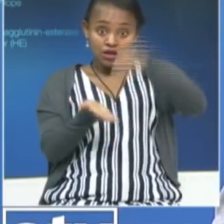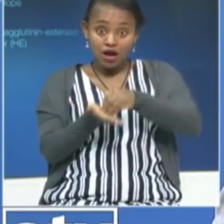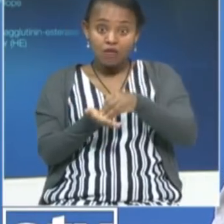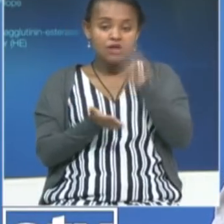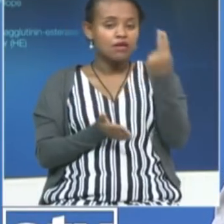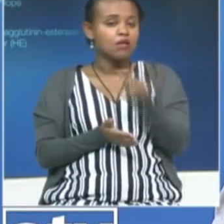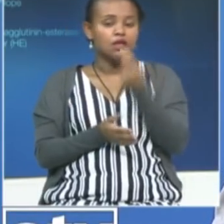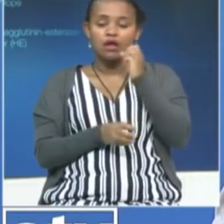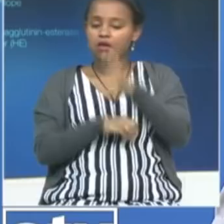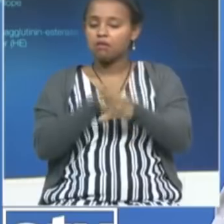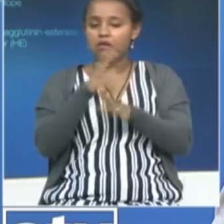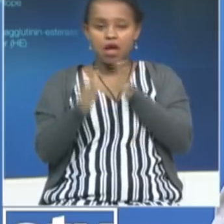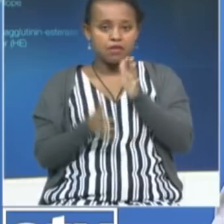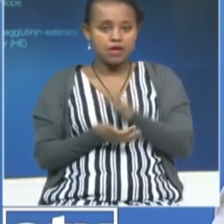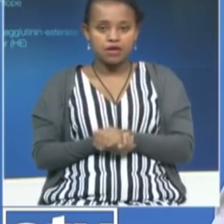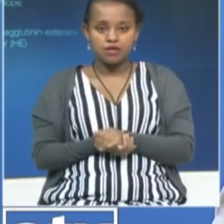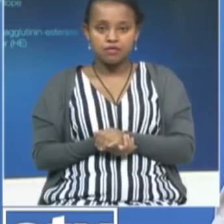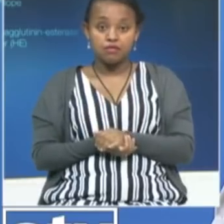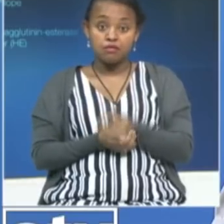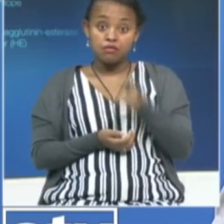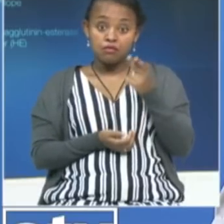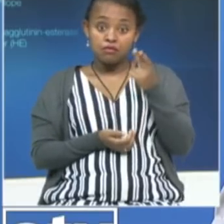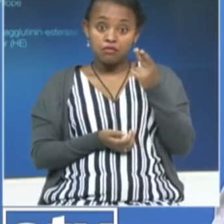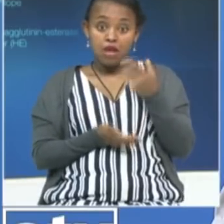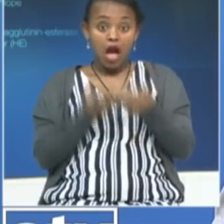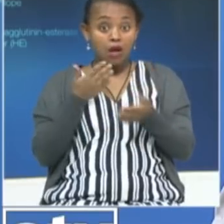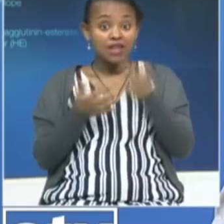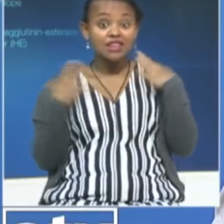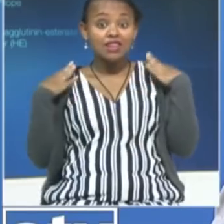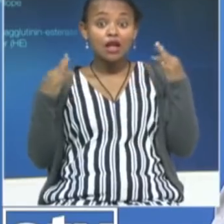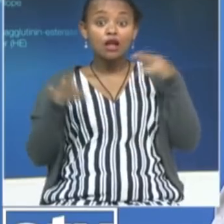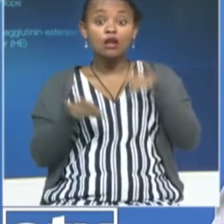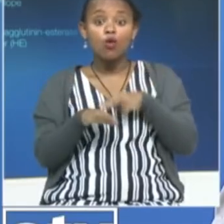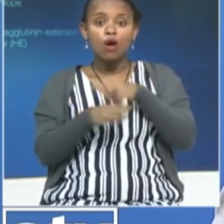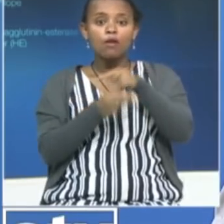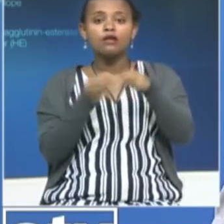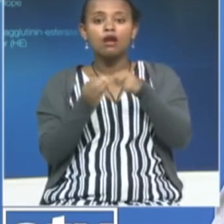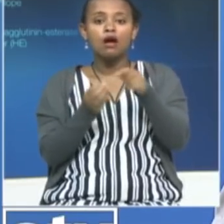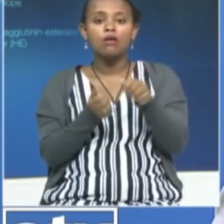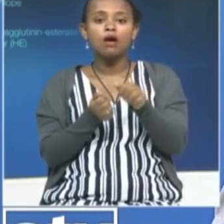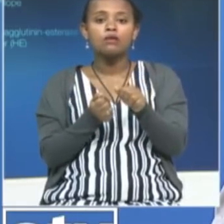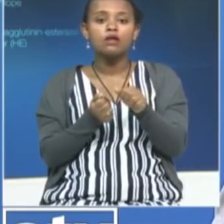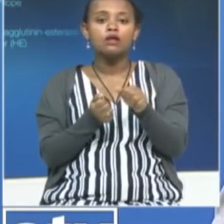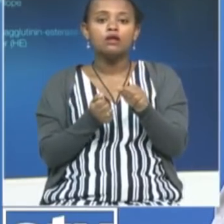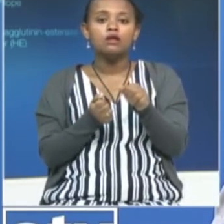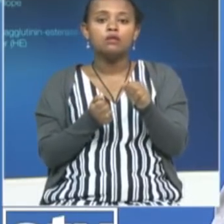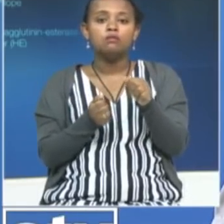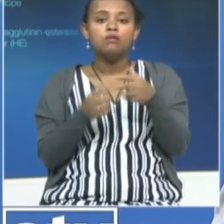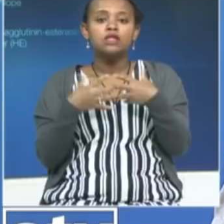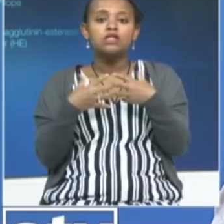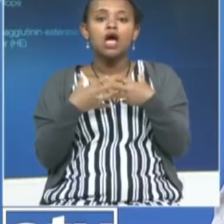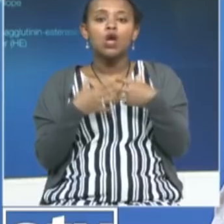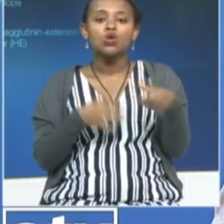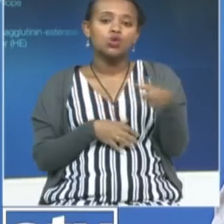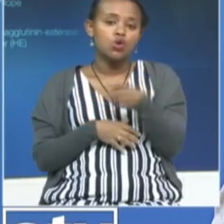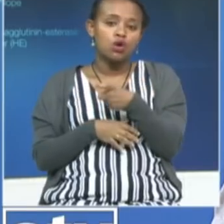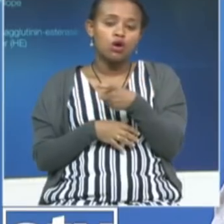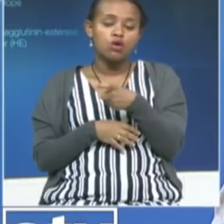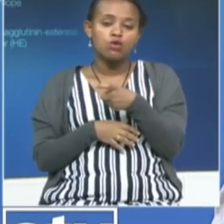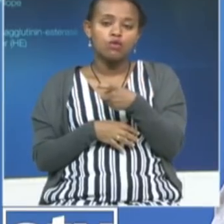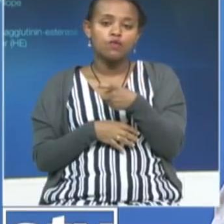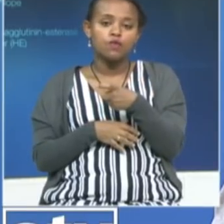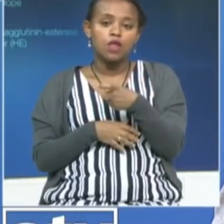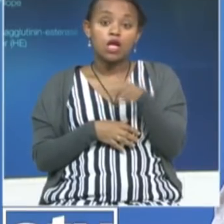መጠቀም የሚመከር አይደለም። ምናልባት ጤና ተቋማት አካባቢ መሳሪያዎች ይኖራሉ ለዚህ የሚሆኑ።